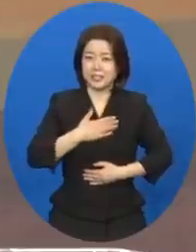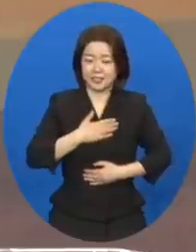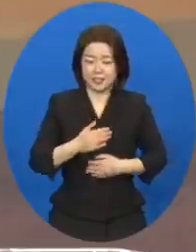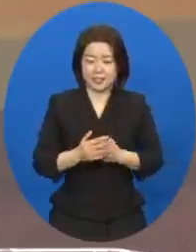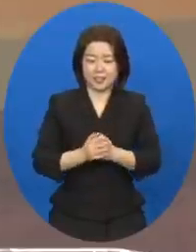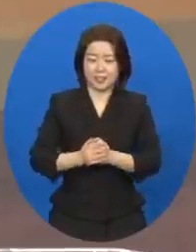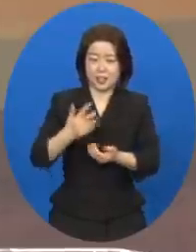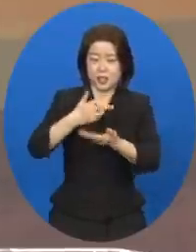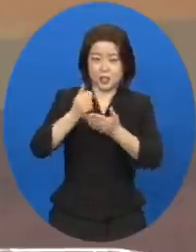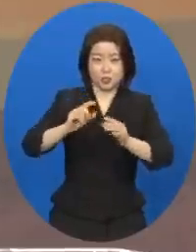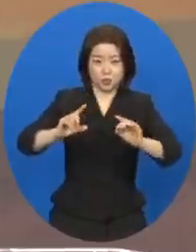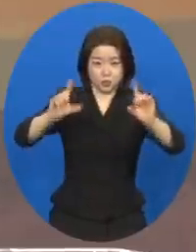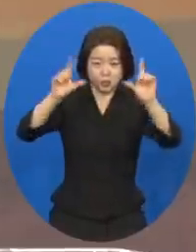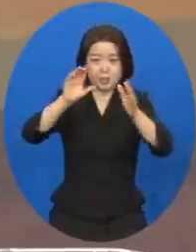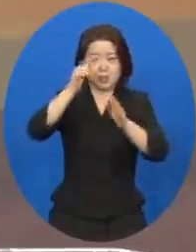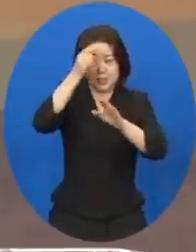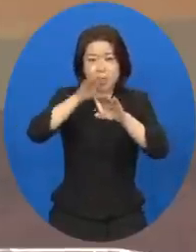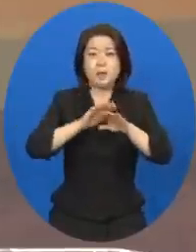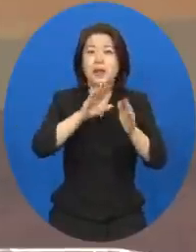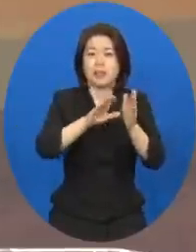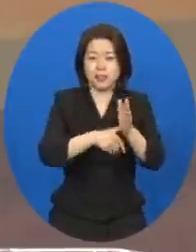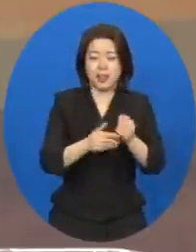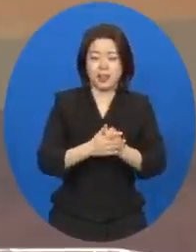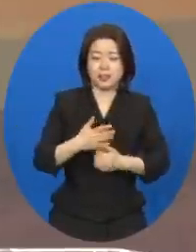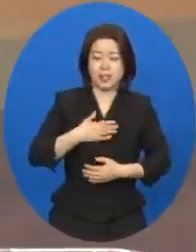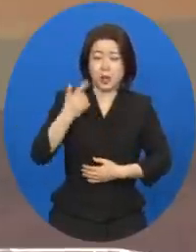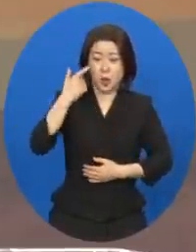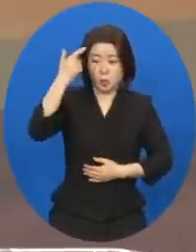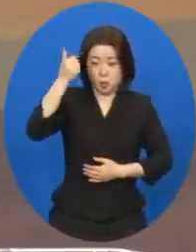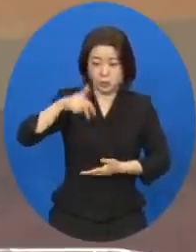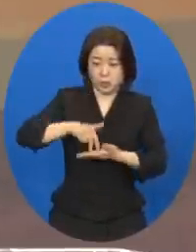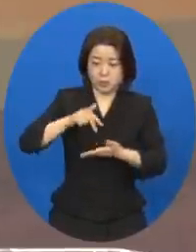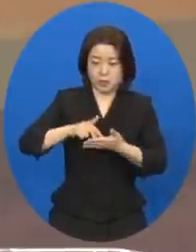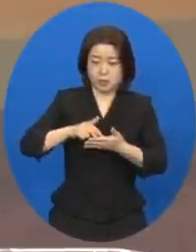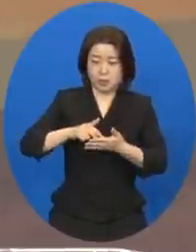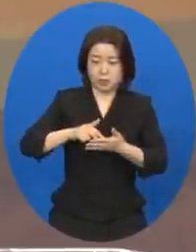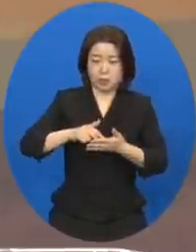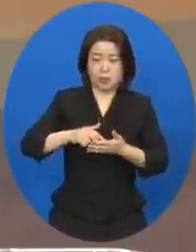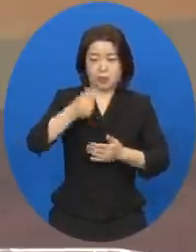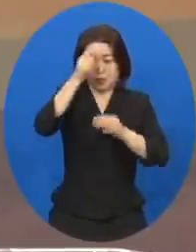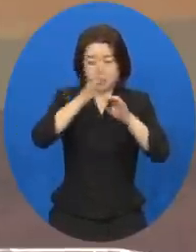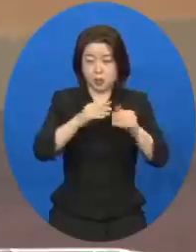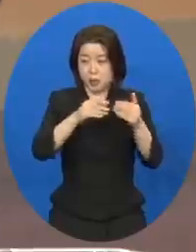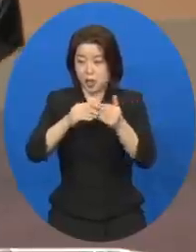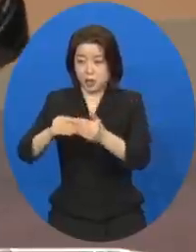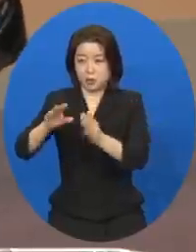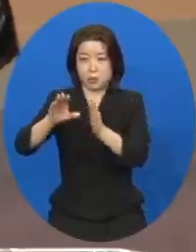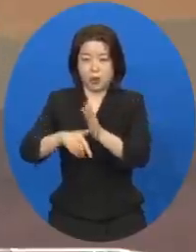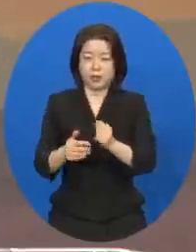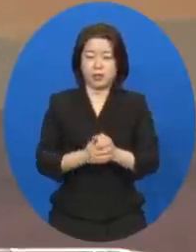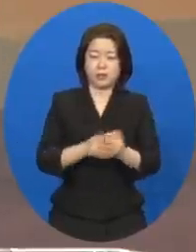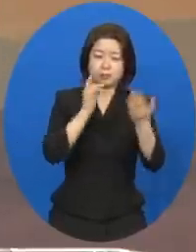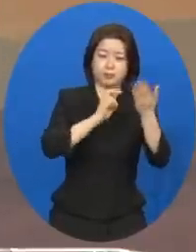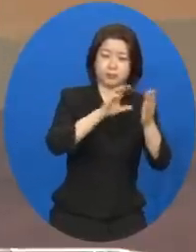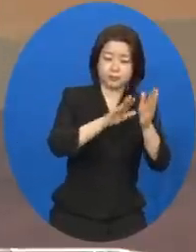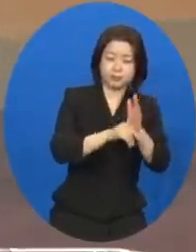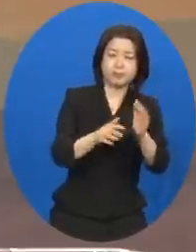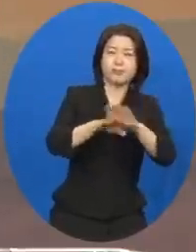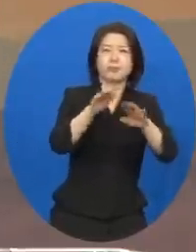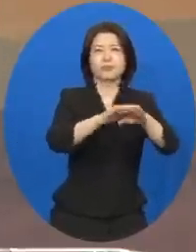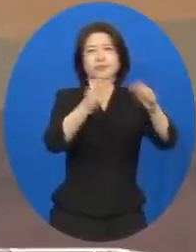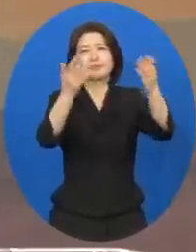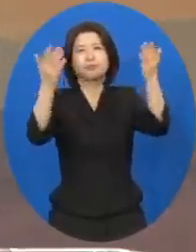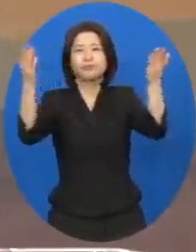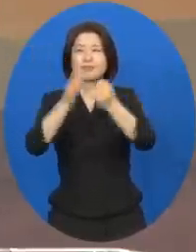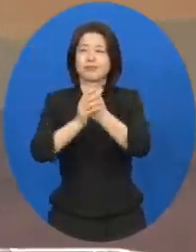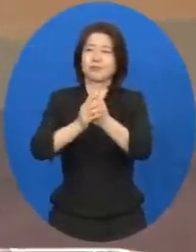예배 때 목사로서 예배를 인도하는데 제가 찬양 시간에 손을 들고 일어나서